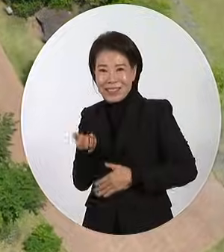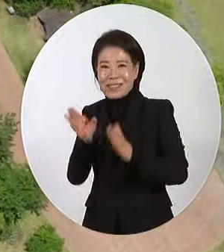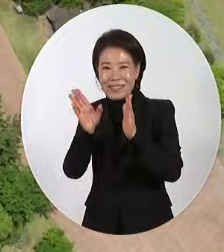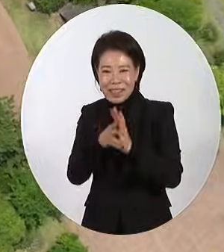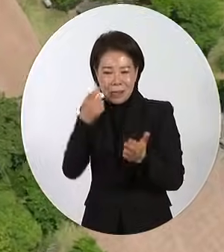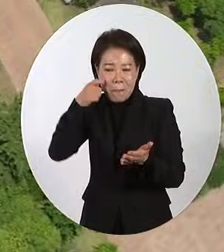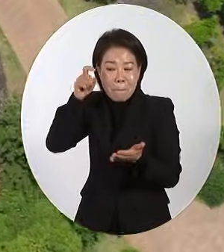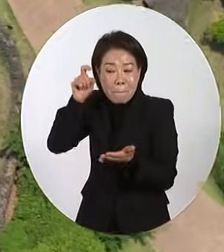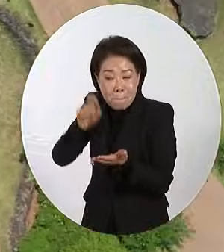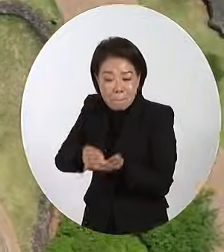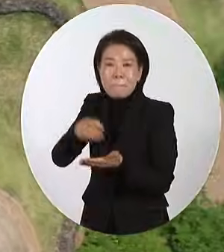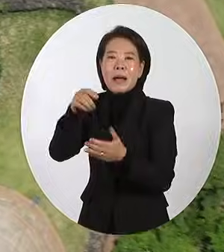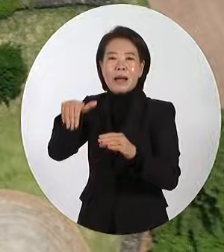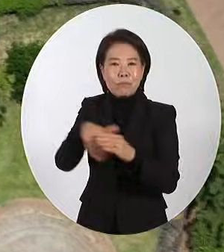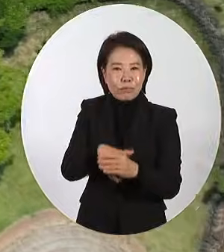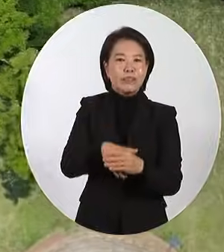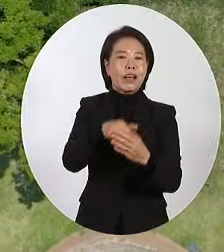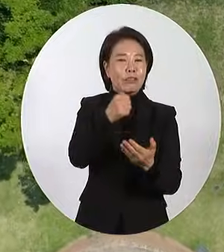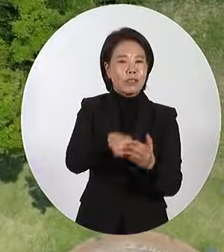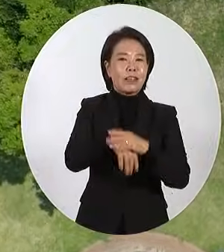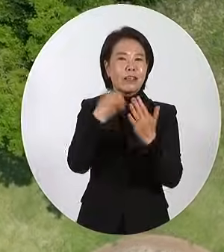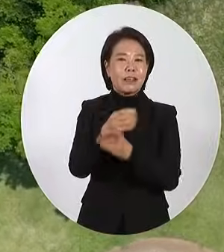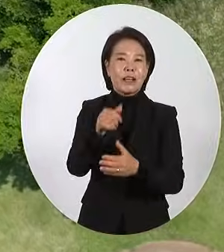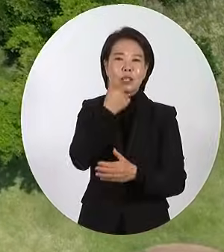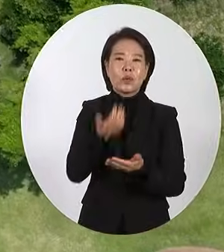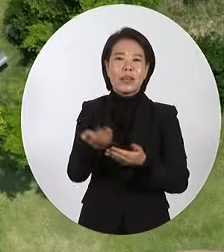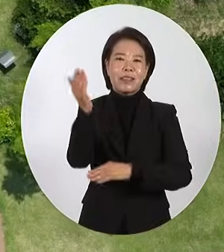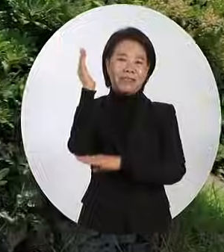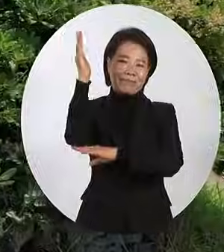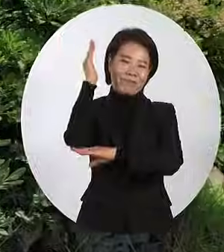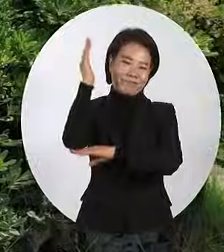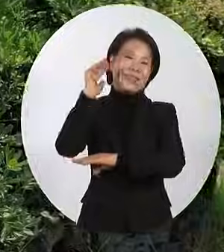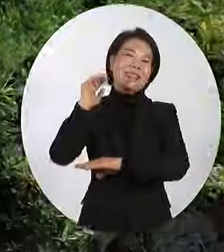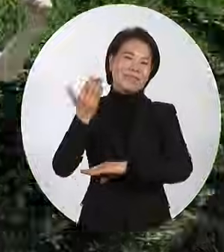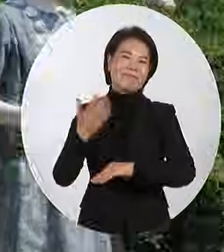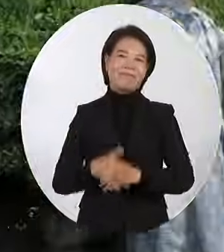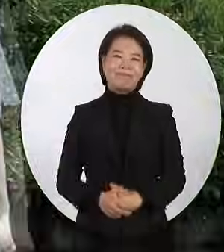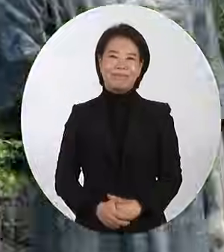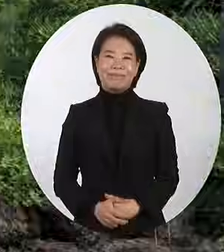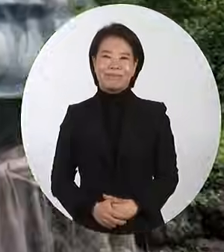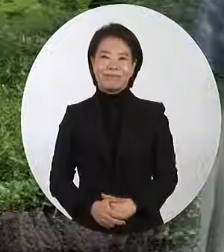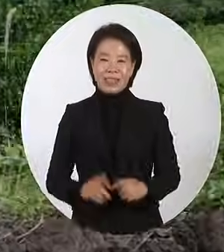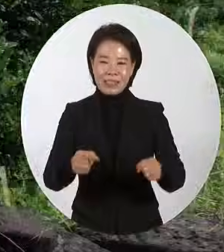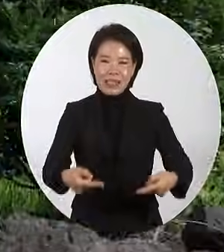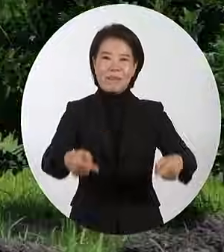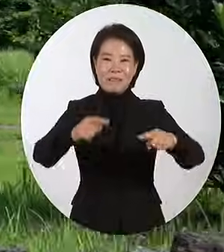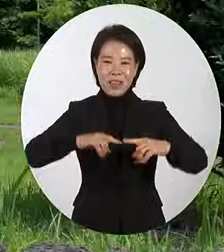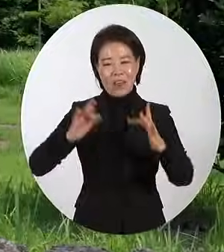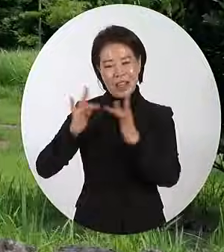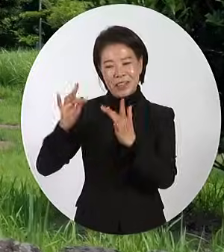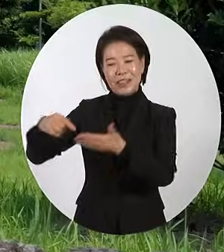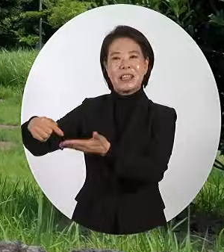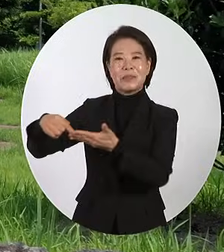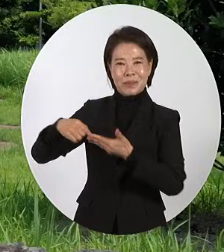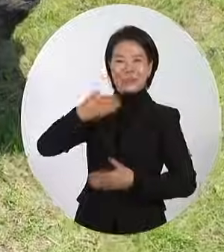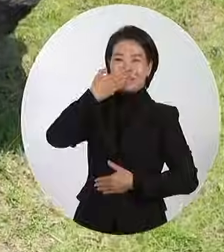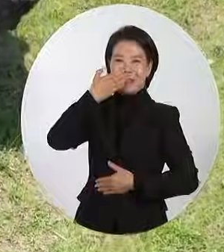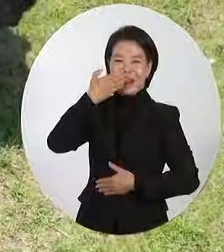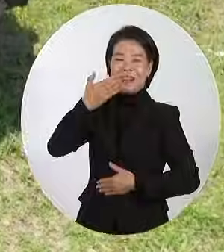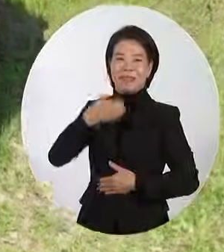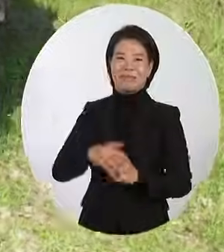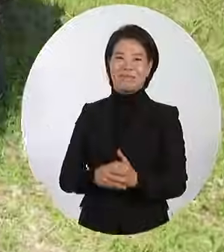전에는 발굴 과정과 문화유산의 의미를 소개하는 강연도 진행됩니다. 참여는 인터넷 접수로